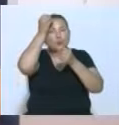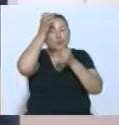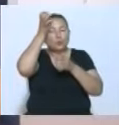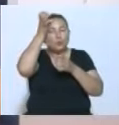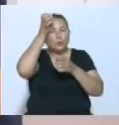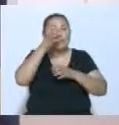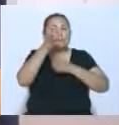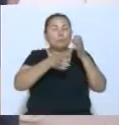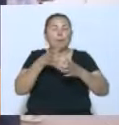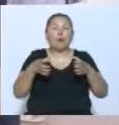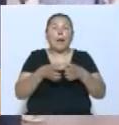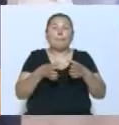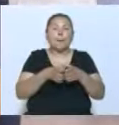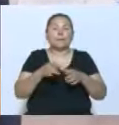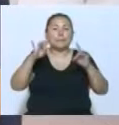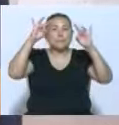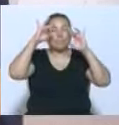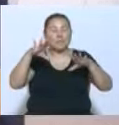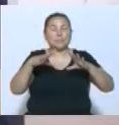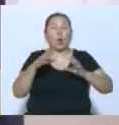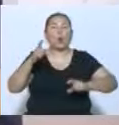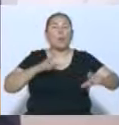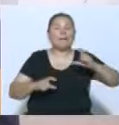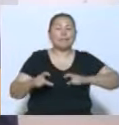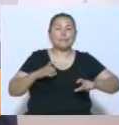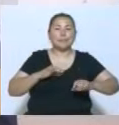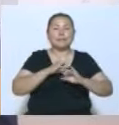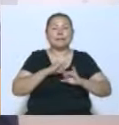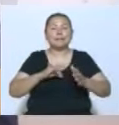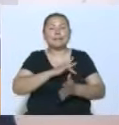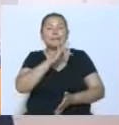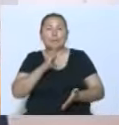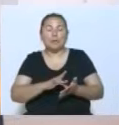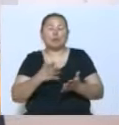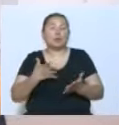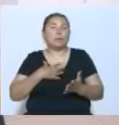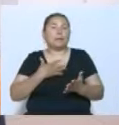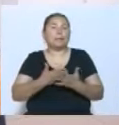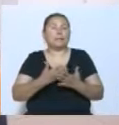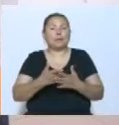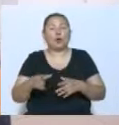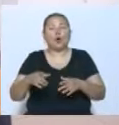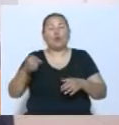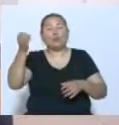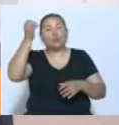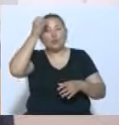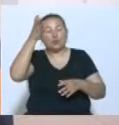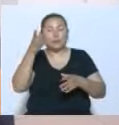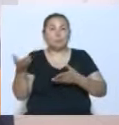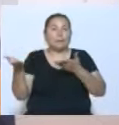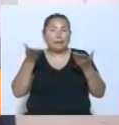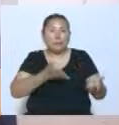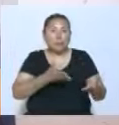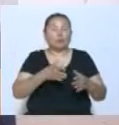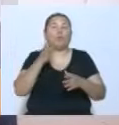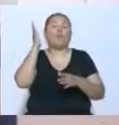мировых крупнейших компаний, известных университетов и центров. Было высказано предположение, что если мы ограничимся учеными регионального уровня,